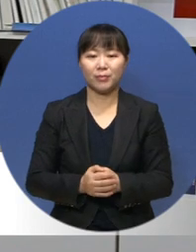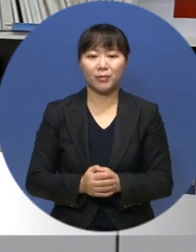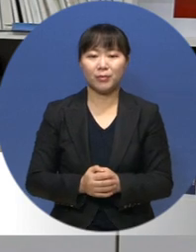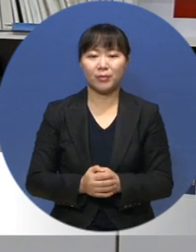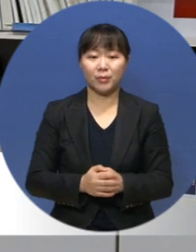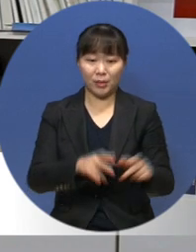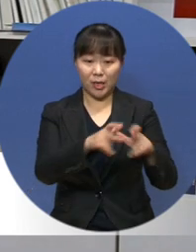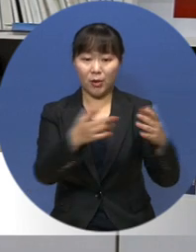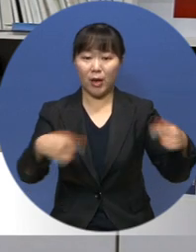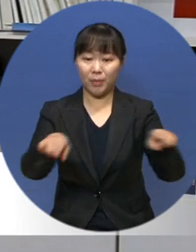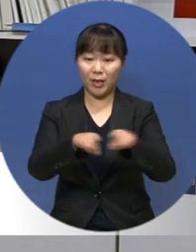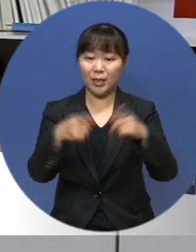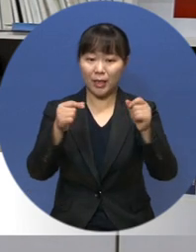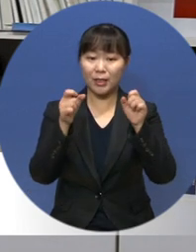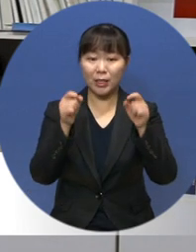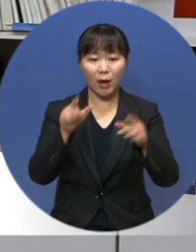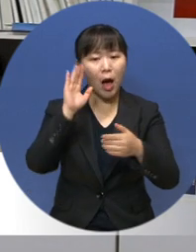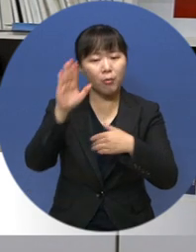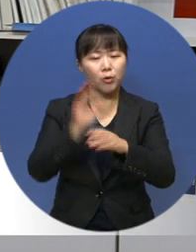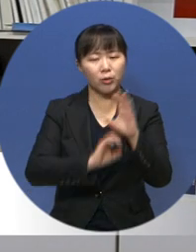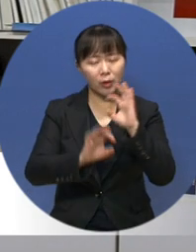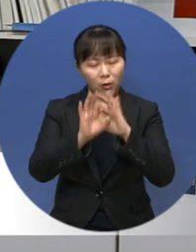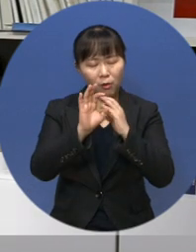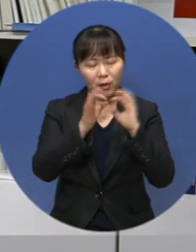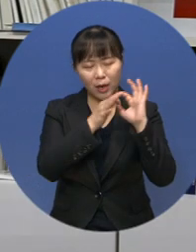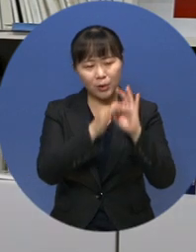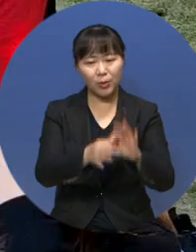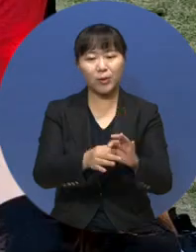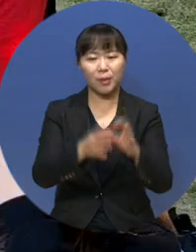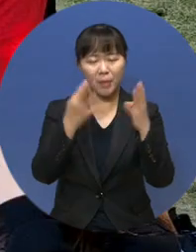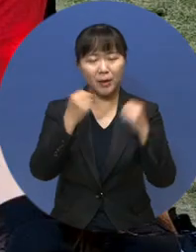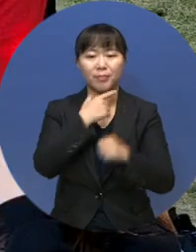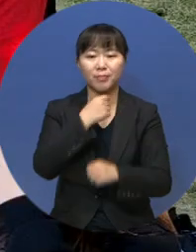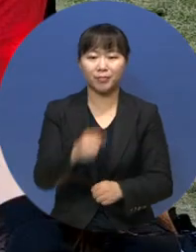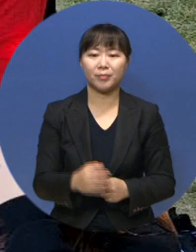그들과 함께하는 이런 기회가 앞으로도 계속 많았으면 좋겠습니다.